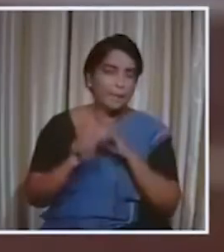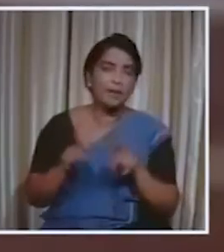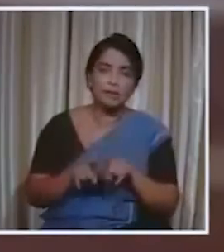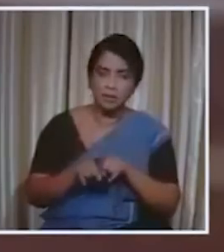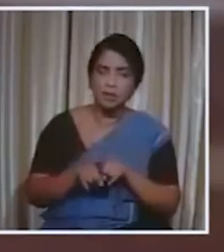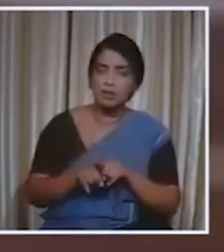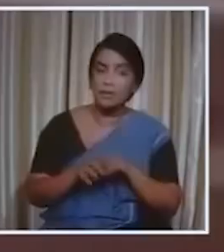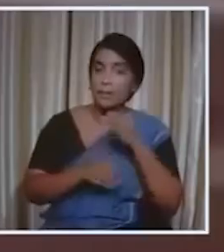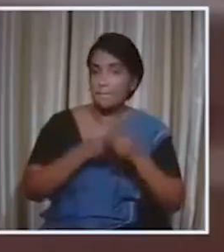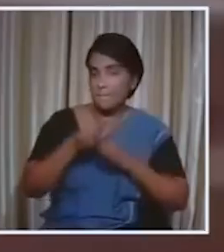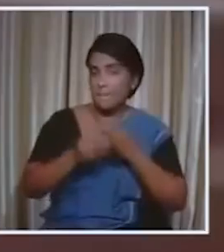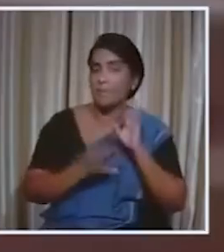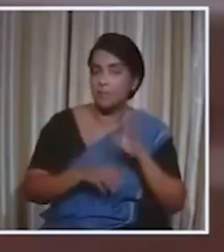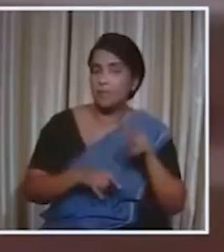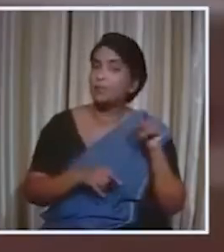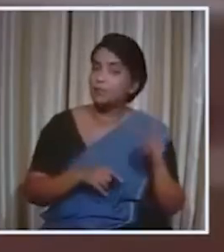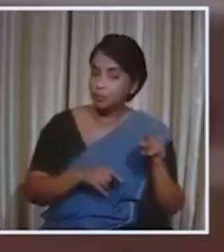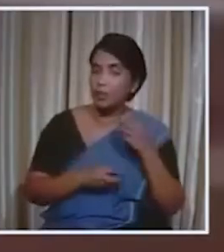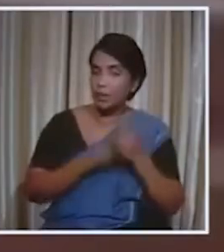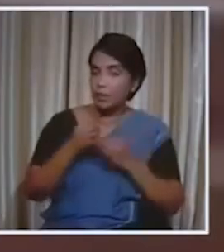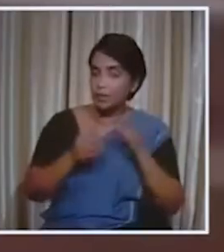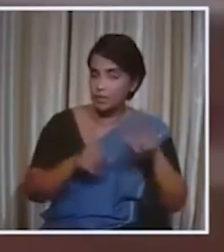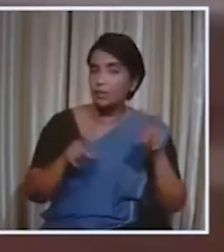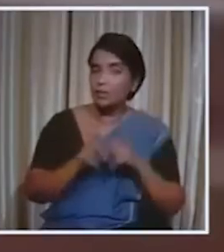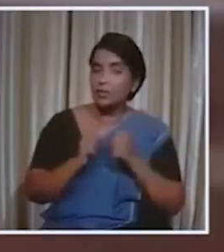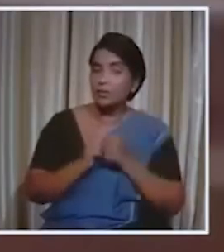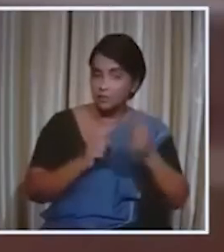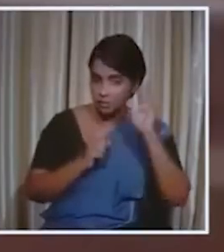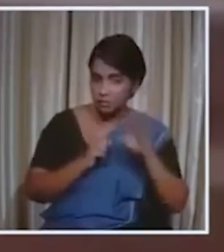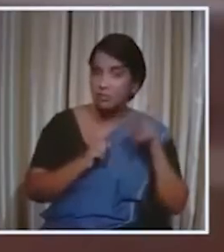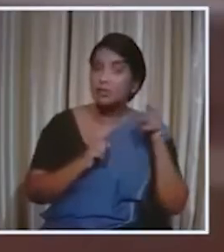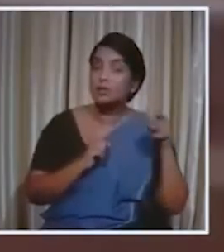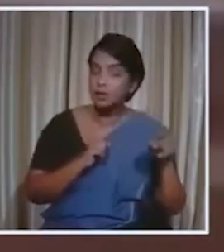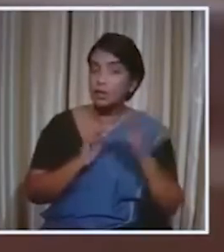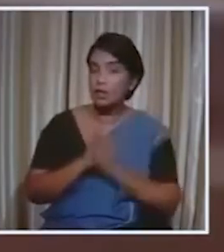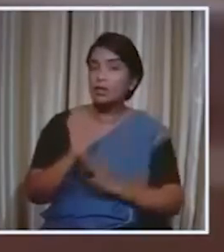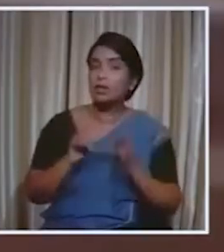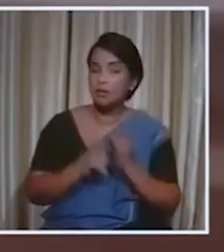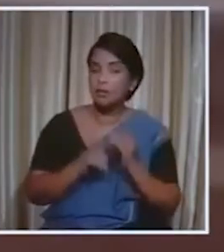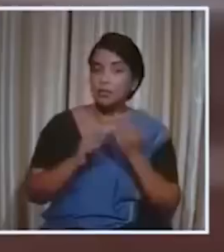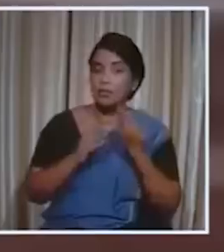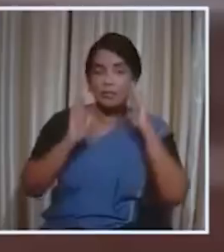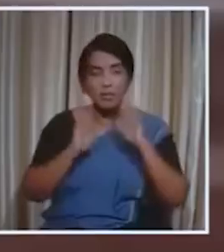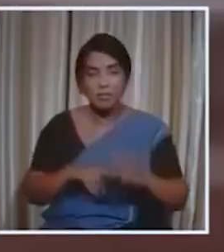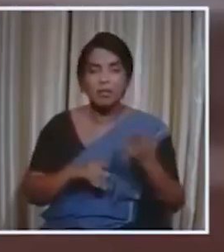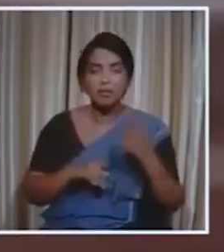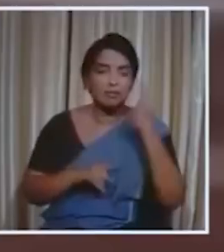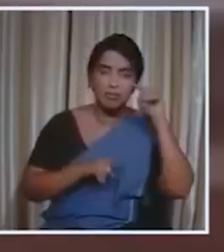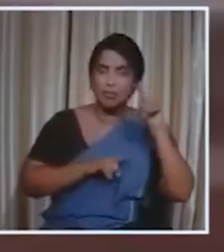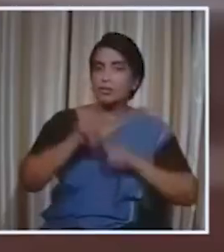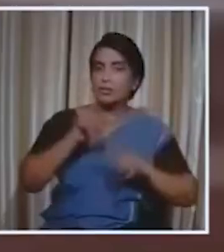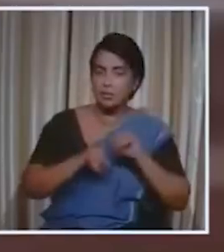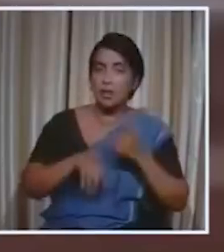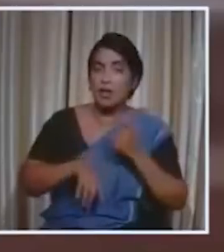ඒක ආයෝජනයක් හැටියට මේකද ඒක ආයෝජනයක් හැටියට ක්‍රියාත්මක වෙනකොට ඒ මන්ත්‍රීවරුන්ට ඉන්න තැනක් පිළිබඳව සාකච්ඡා වෙලා තියෙනවා